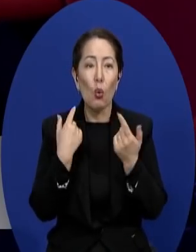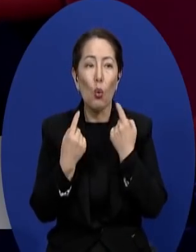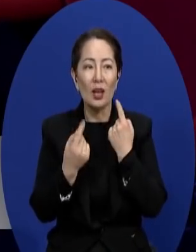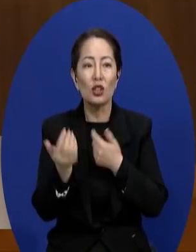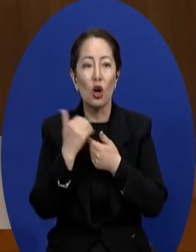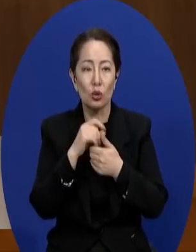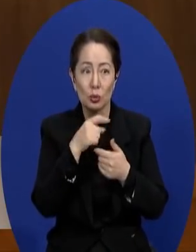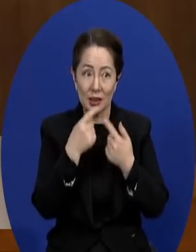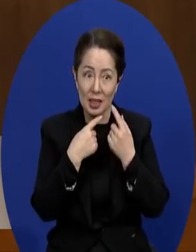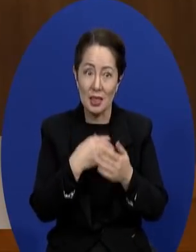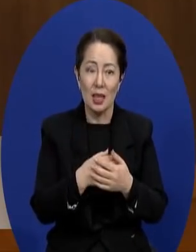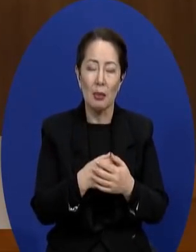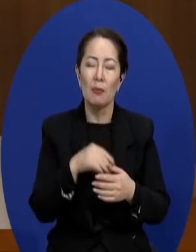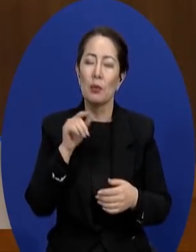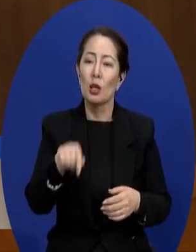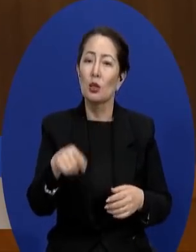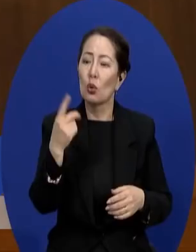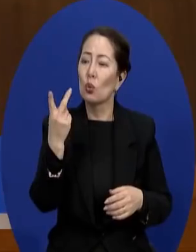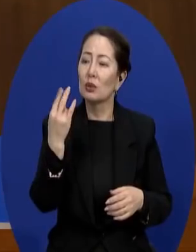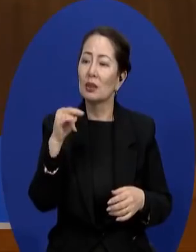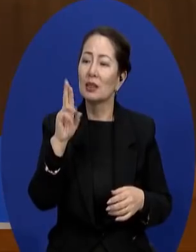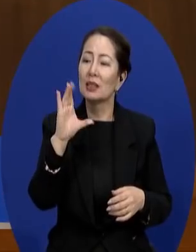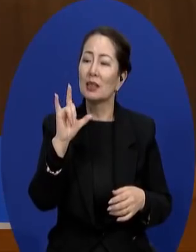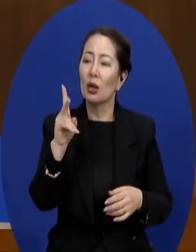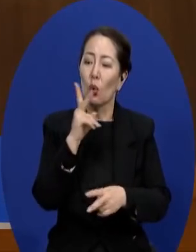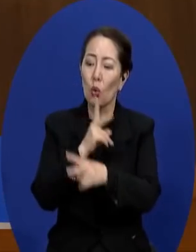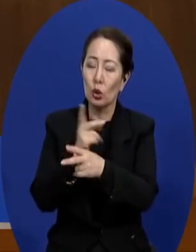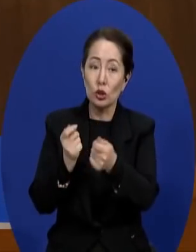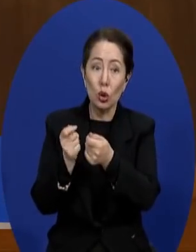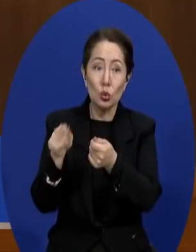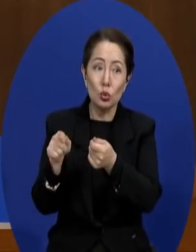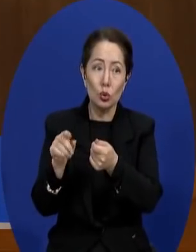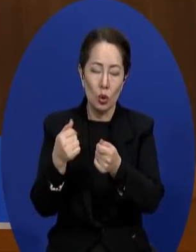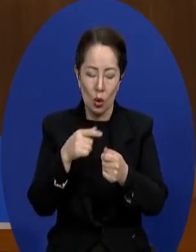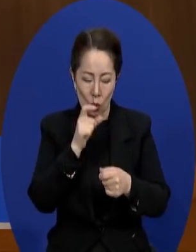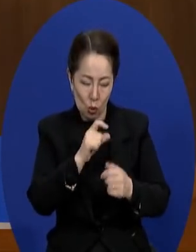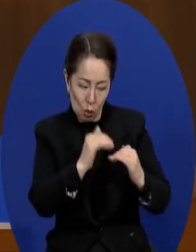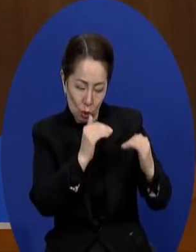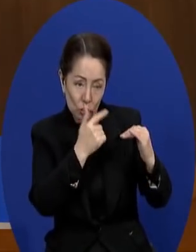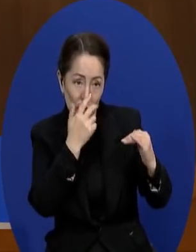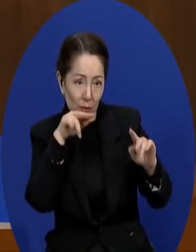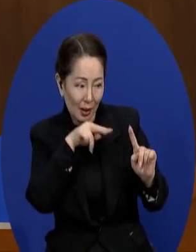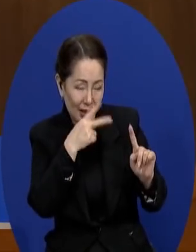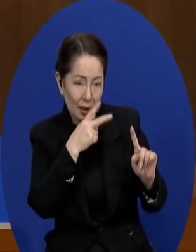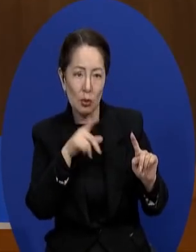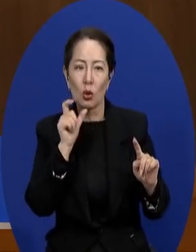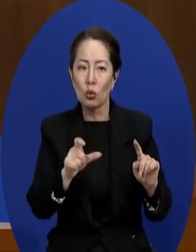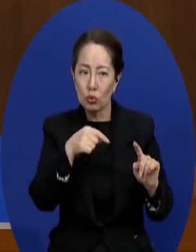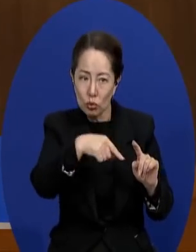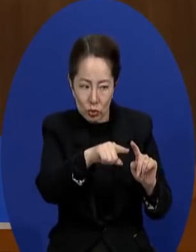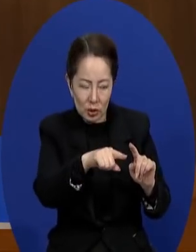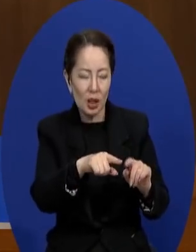хөндөж байна. Үндсэн хуулийн зохицуулалт гэдэг бол хүний хөгжлийн өнцгөөсөө арах юм бол ерөөсөө л хүнийг